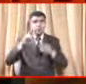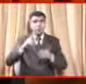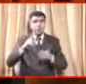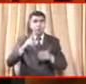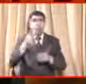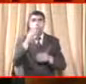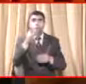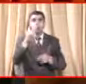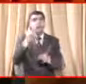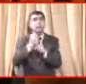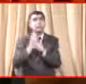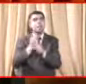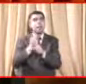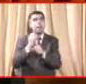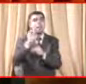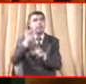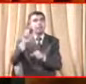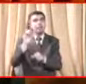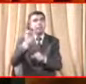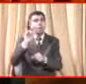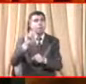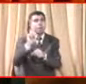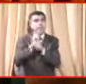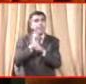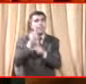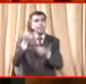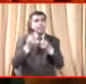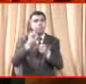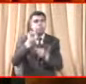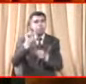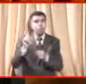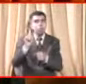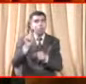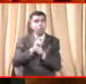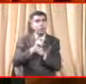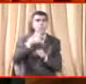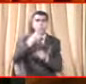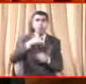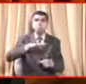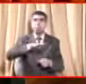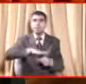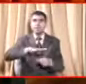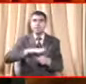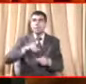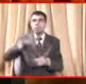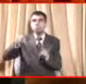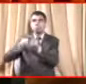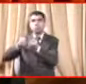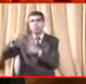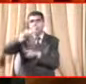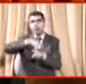هما السائقين. ف سميتو كل مدينة عندها خاصيات ديالها، كل سميتو ما عنديش شي حاجة ما